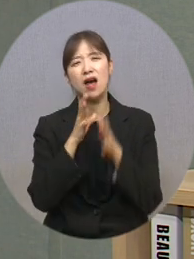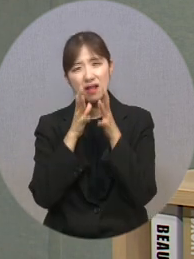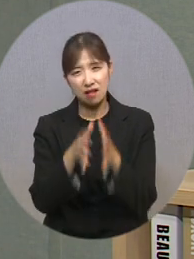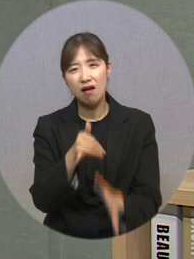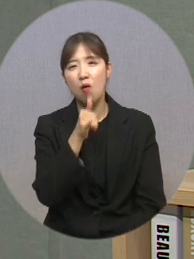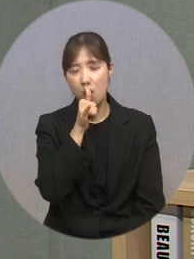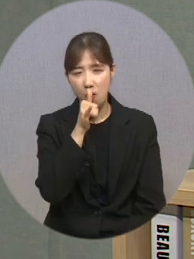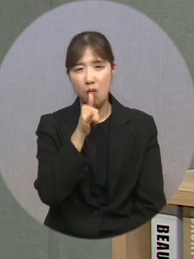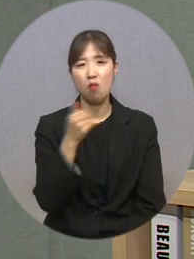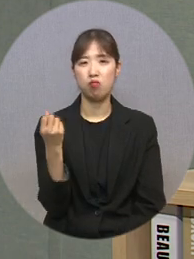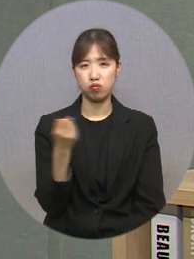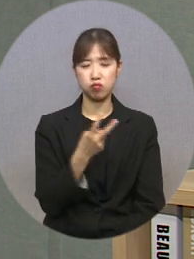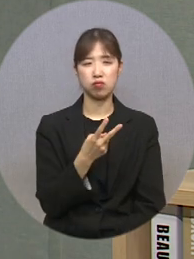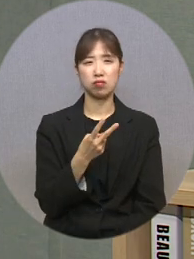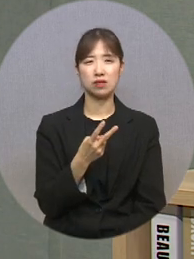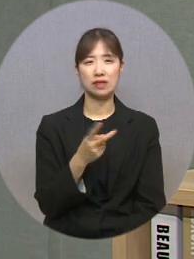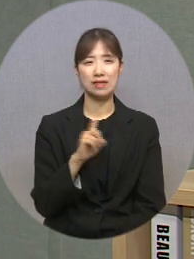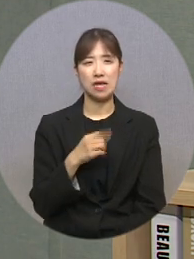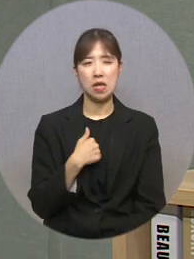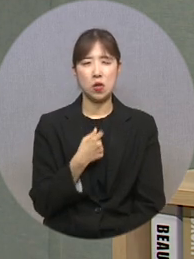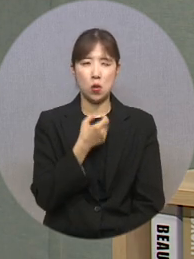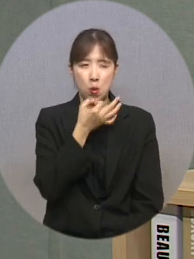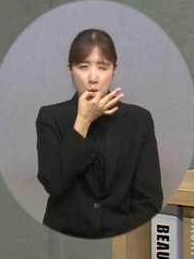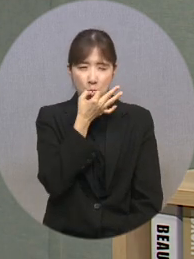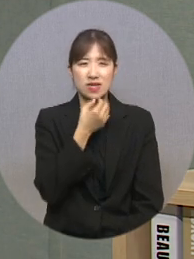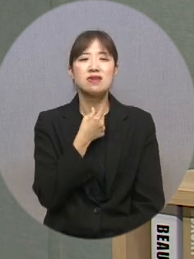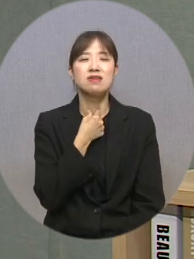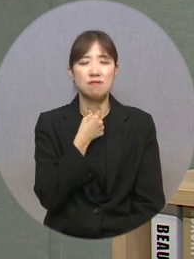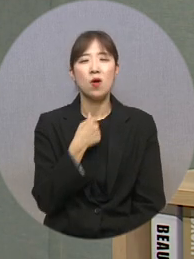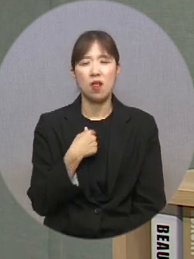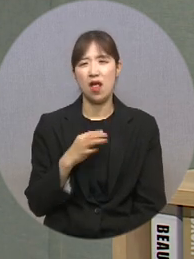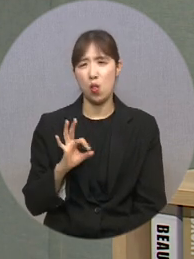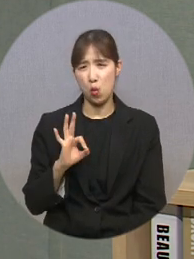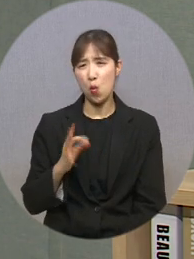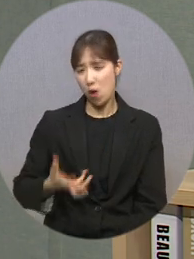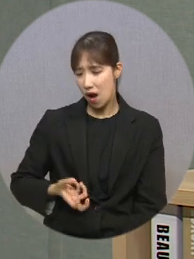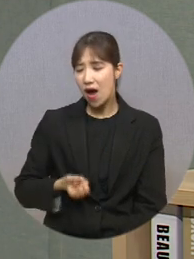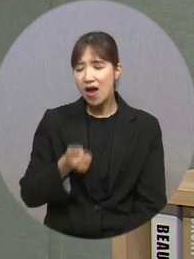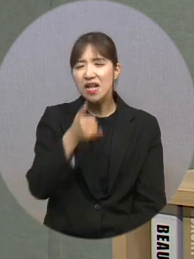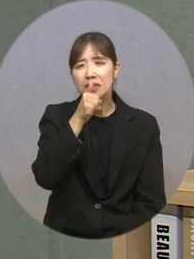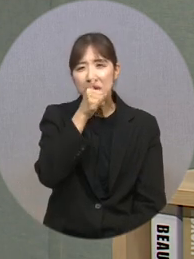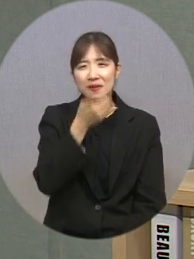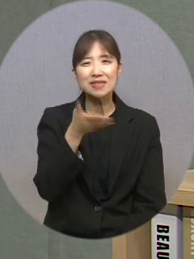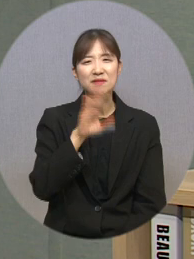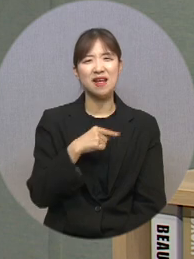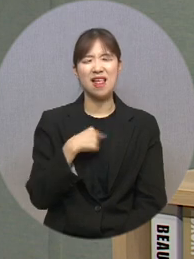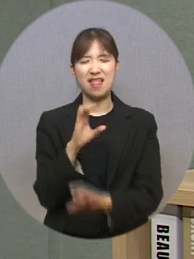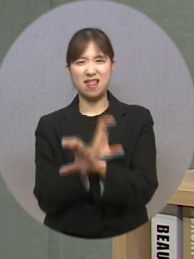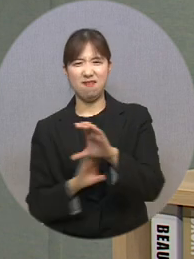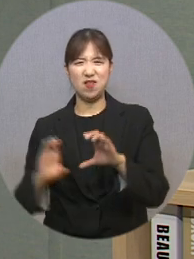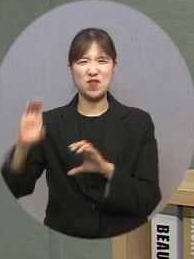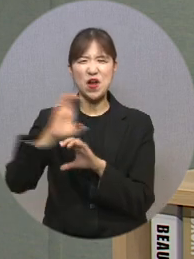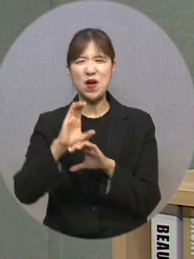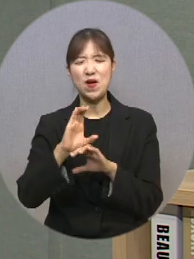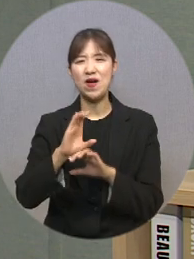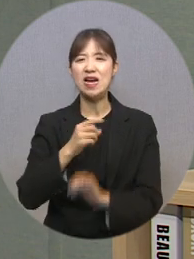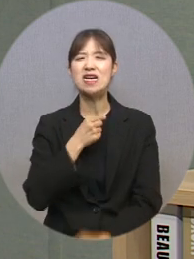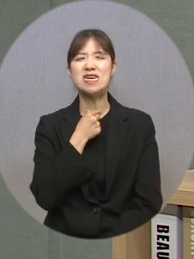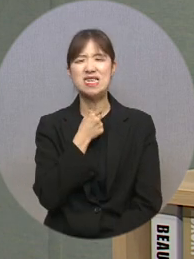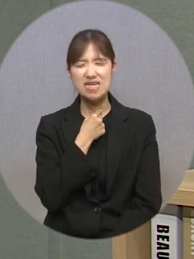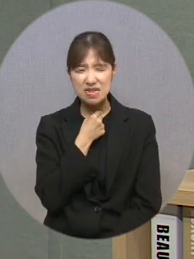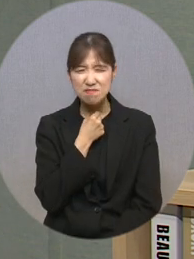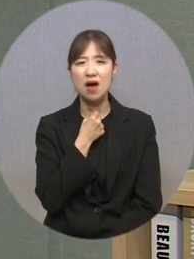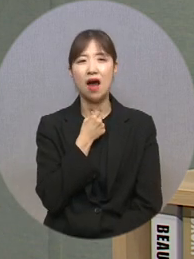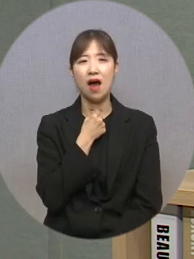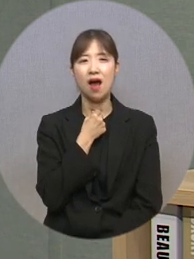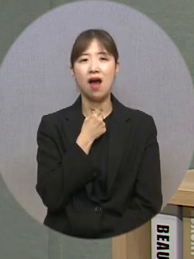있고 또는 조금 물욕이 많아서 욕심이 좀 많아가지고 있는 돈도 있는데도